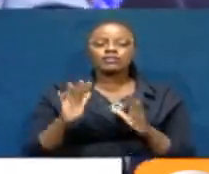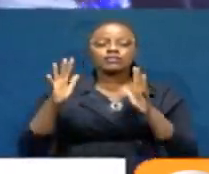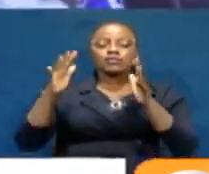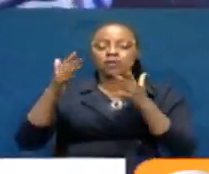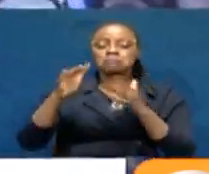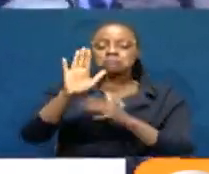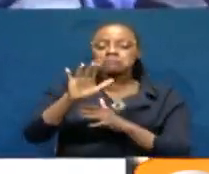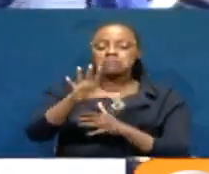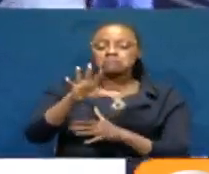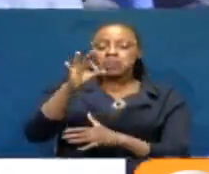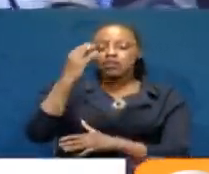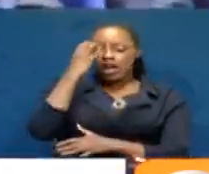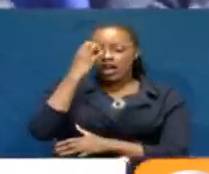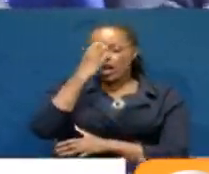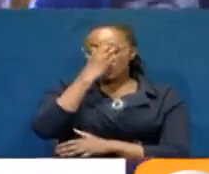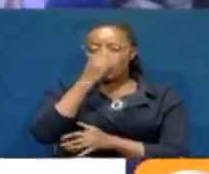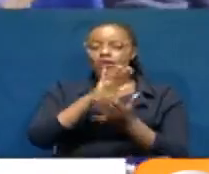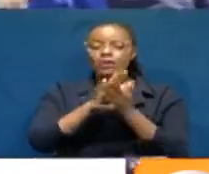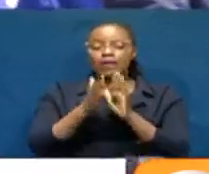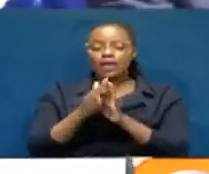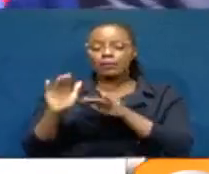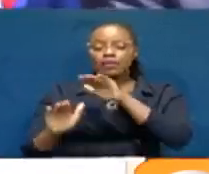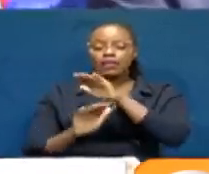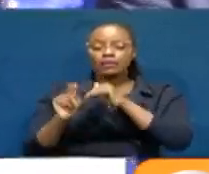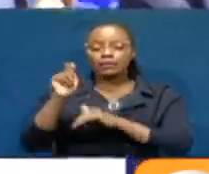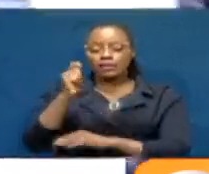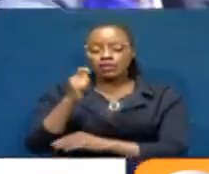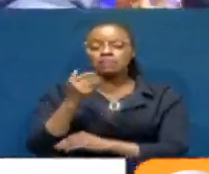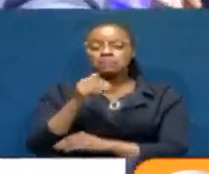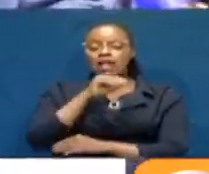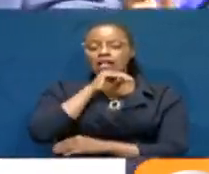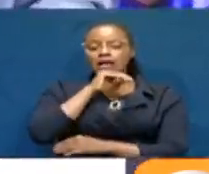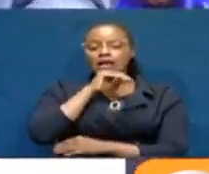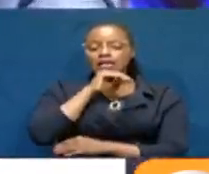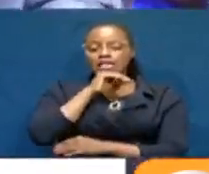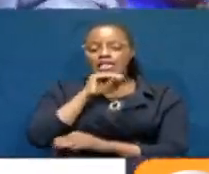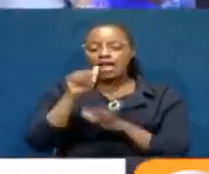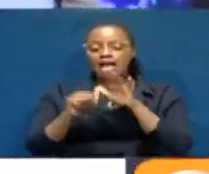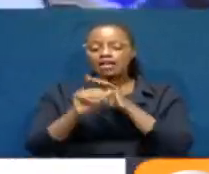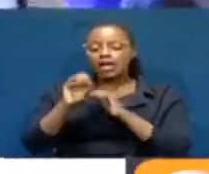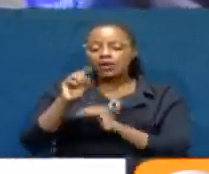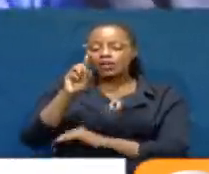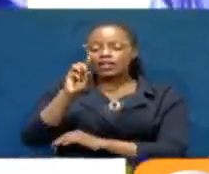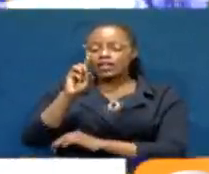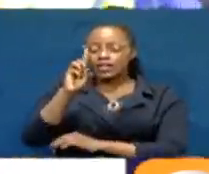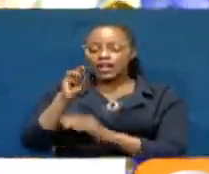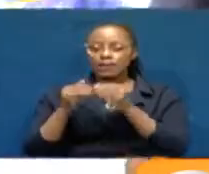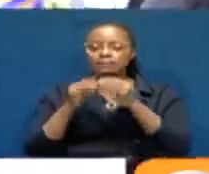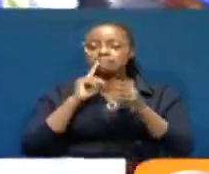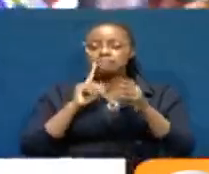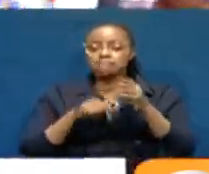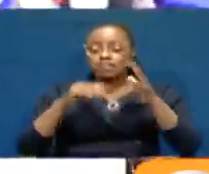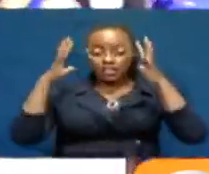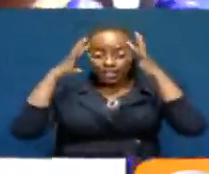Akisifu uteuzi wake wa Martha Karua kuwa mgombea mwenza wake, kinara huyo wa chama cha ODM alisema